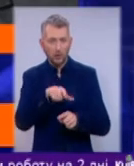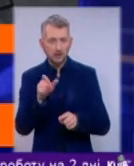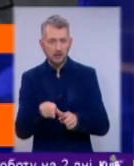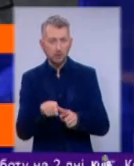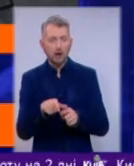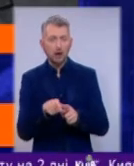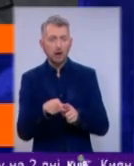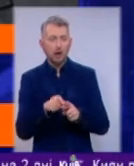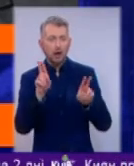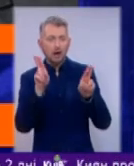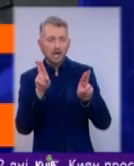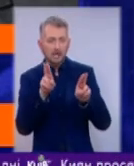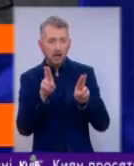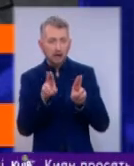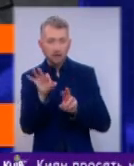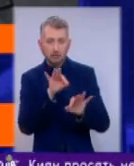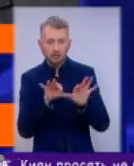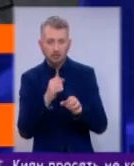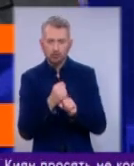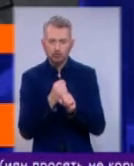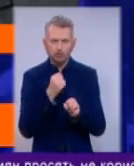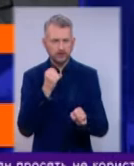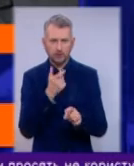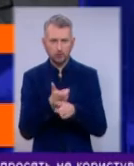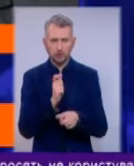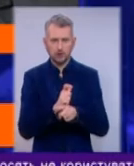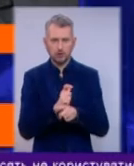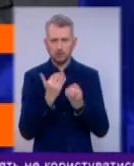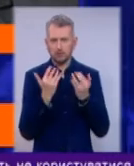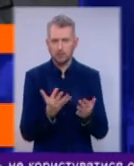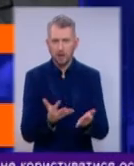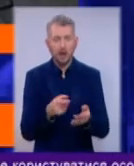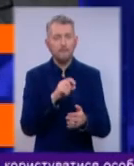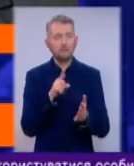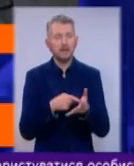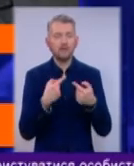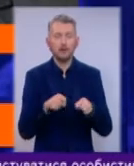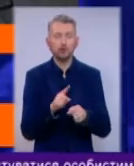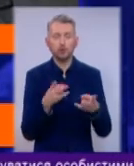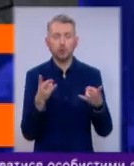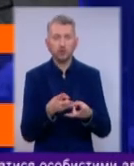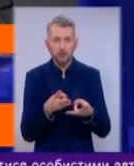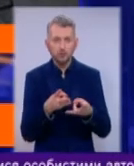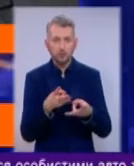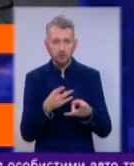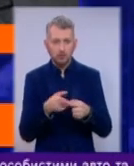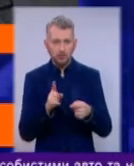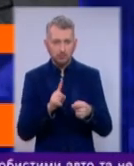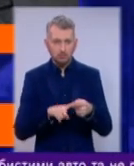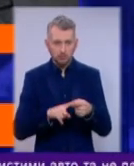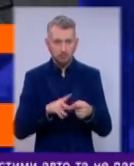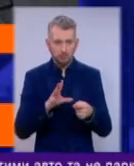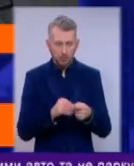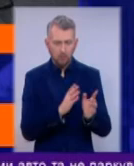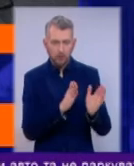критерії вибрані цілком жорсткі до підбору осіб. Питання інше, що потрібно пройти ці відповідно